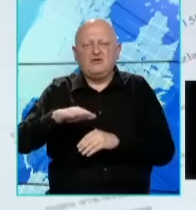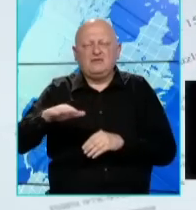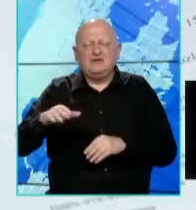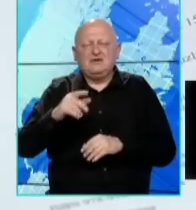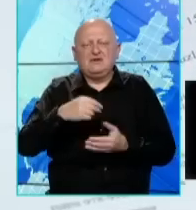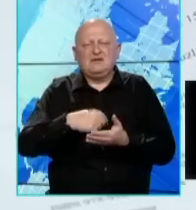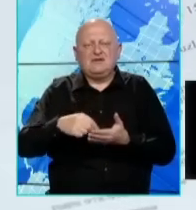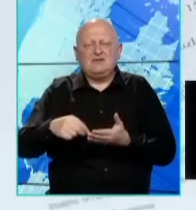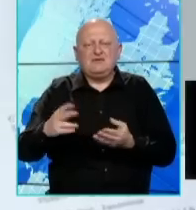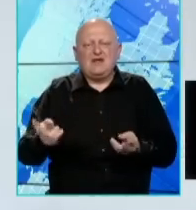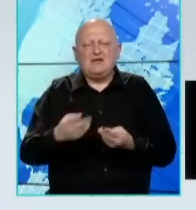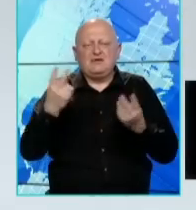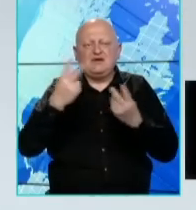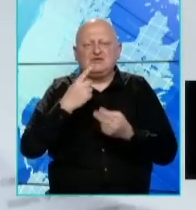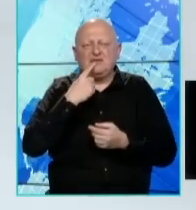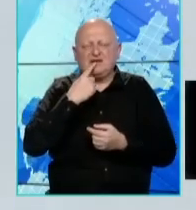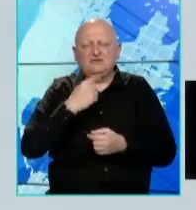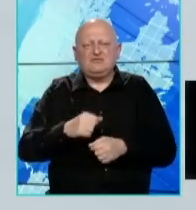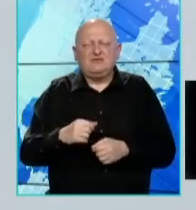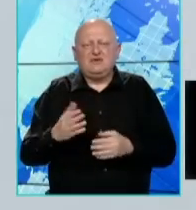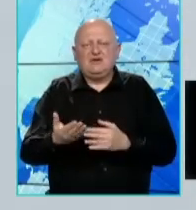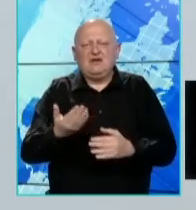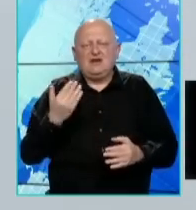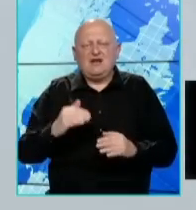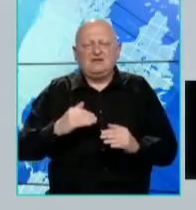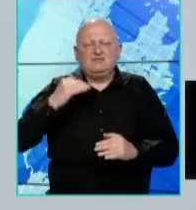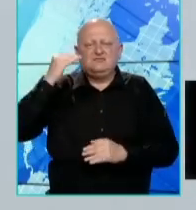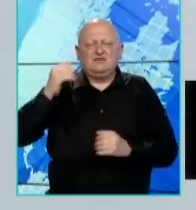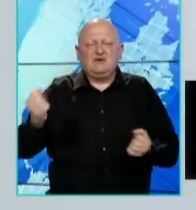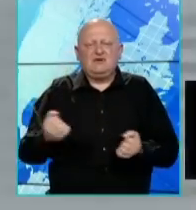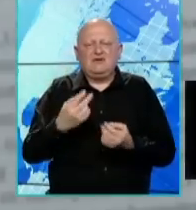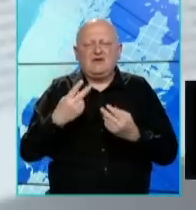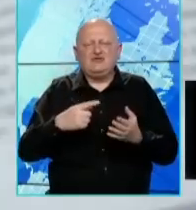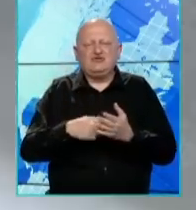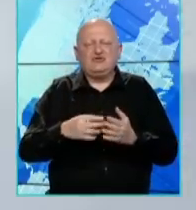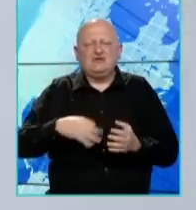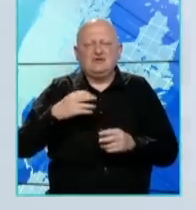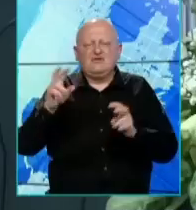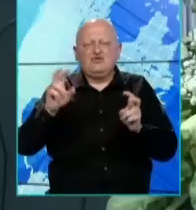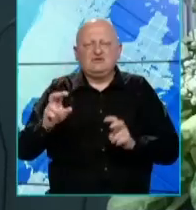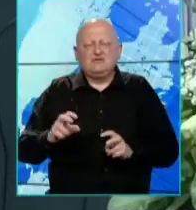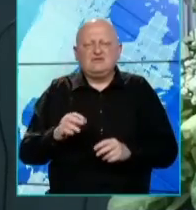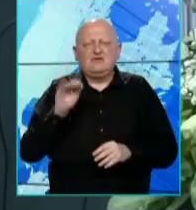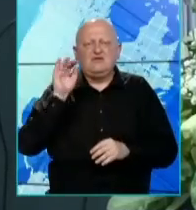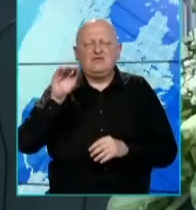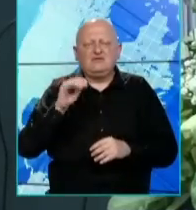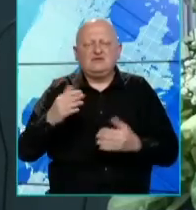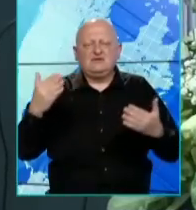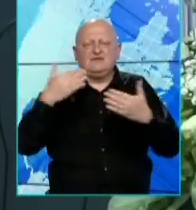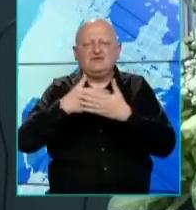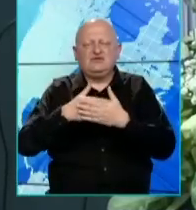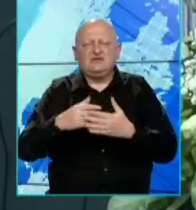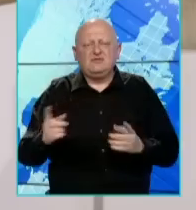a napisana je jednostavnim i razumljivim jezikom. Rani rast i razvoj jedna je od najbitnijih tema u zdravstvenom sistemu, poručeno je sa